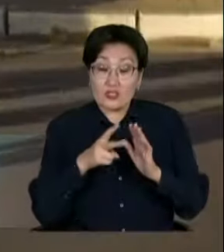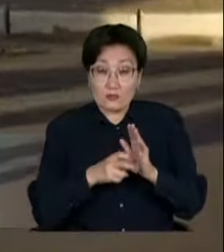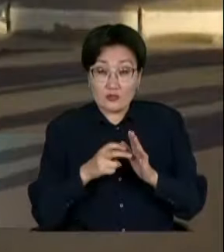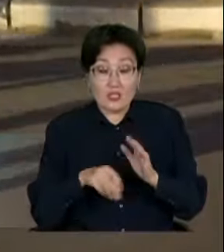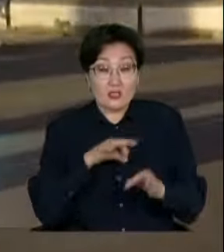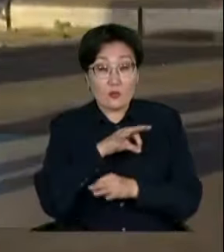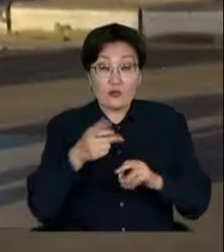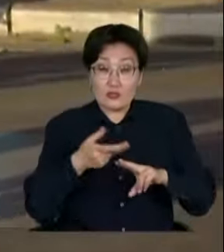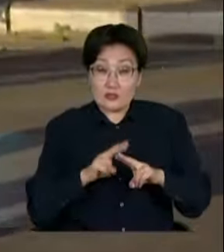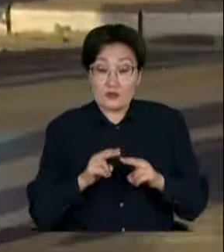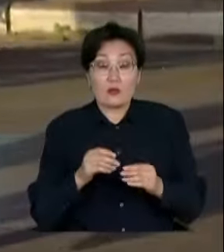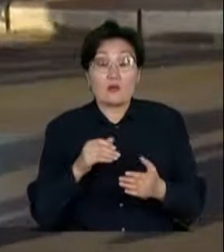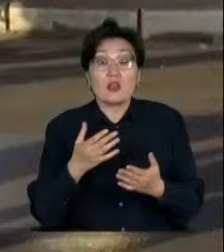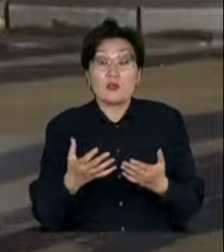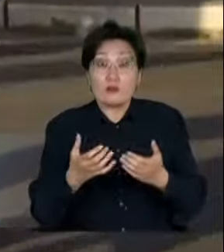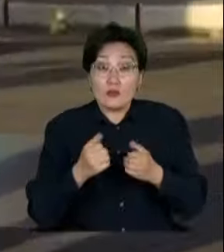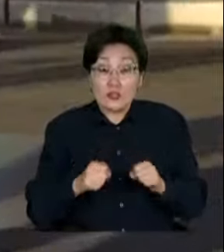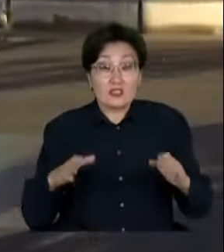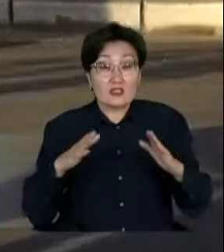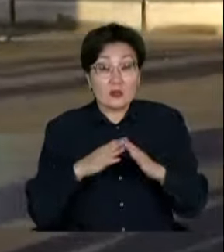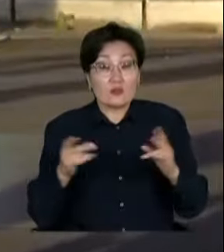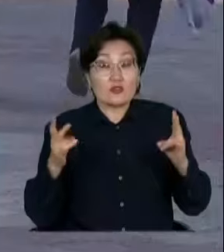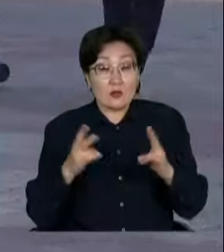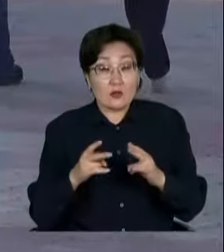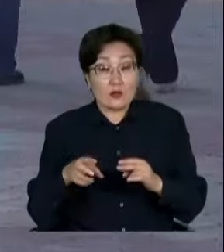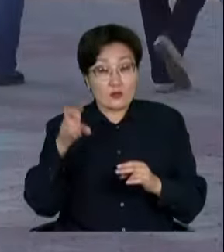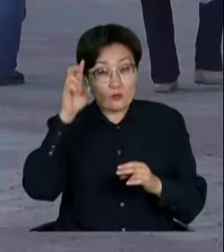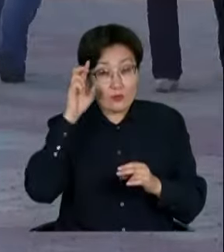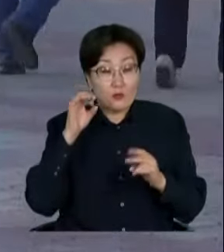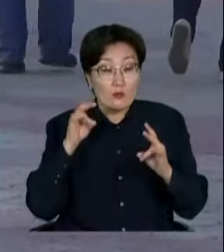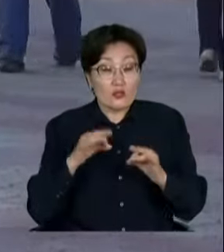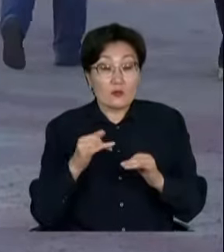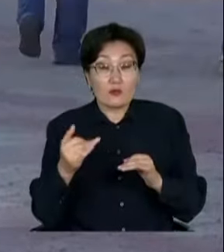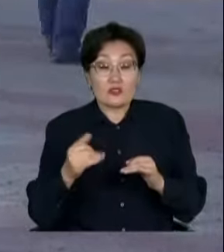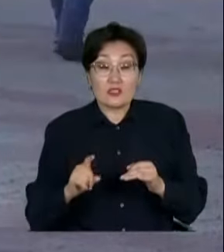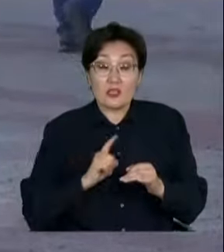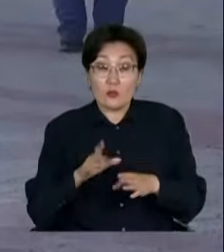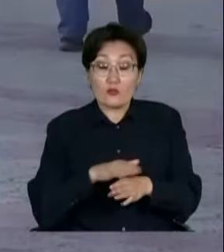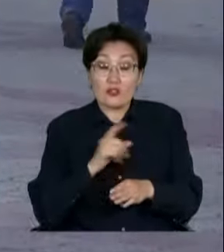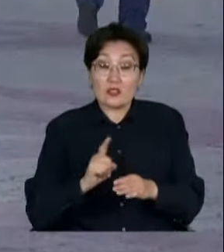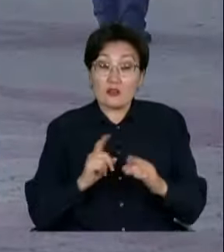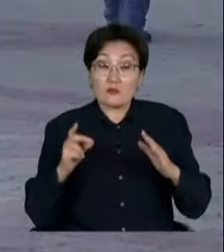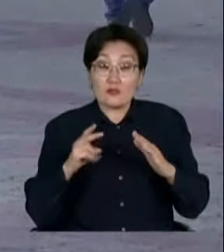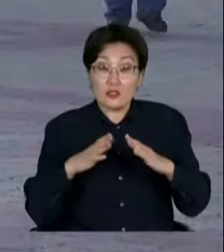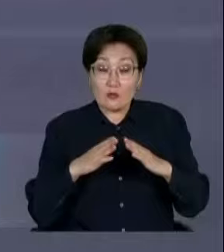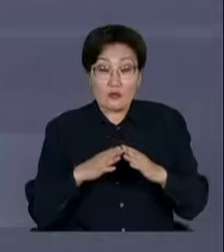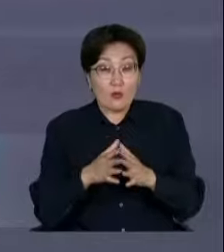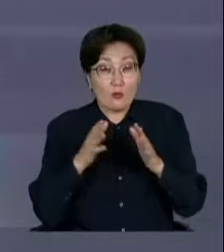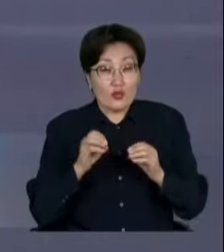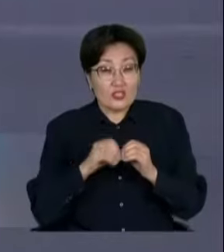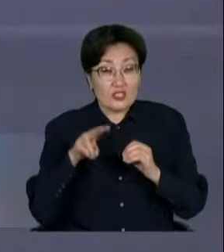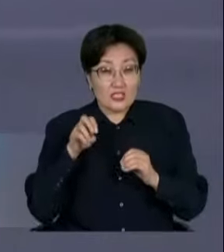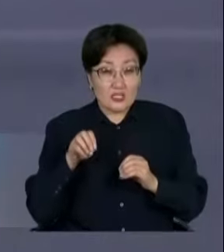1700 сирот, которые претендуют на получение жилья из госфонда. Многие из них ждут долгожданные квартиры более